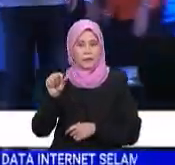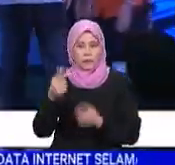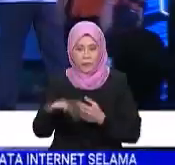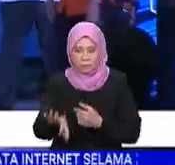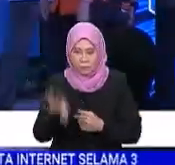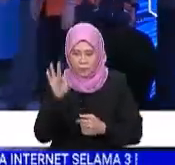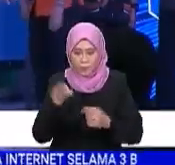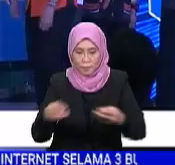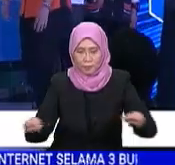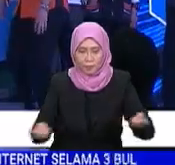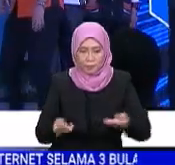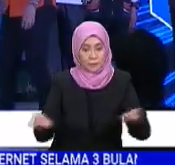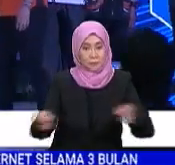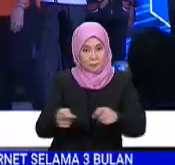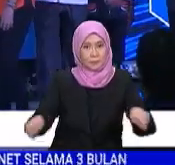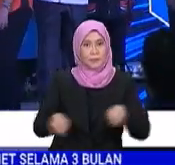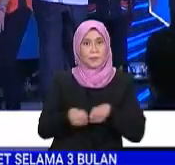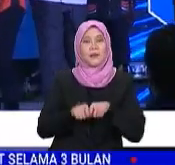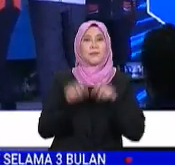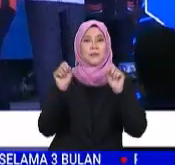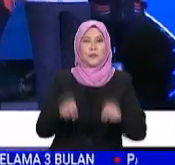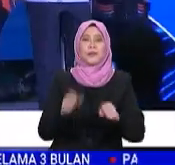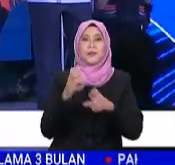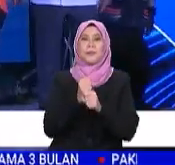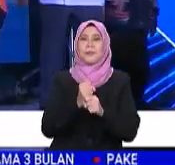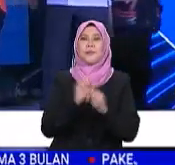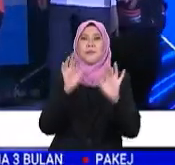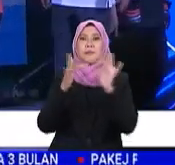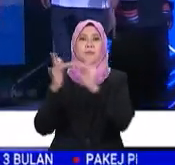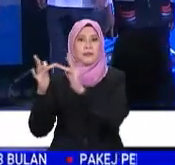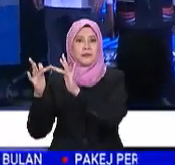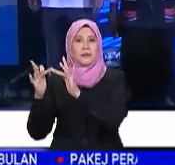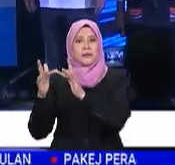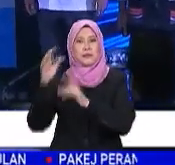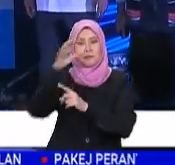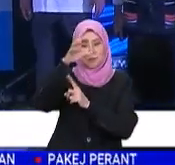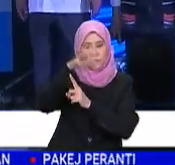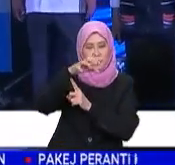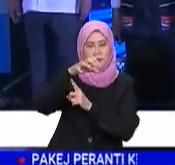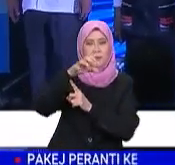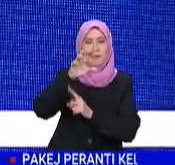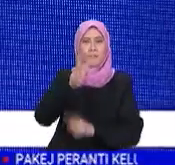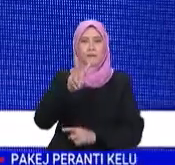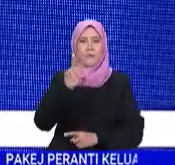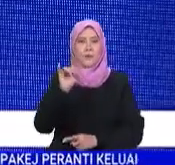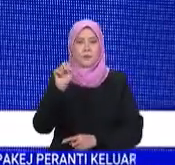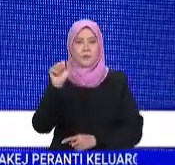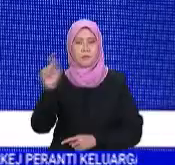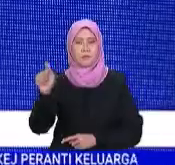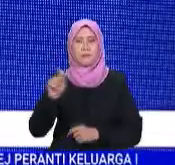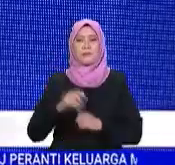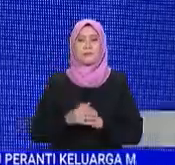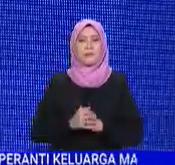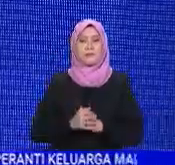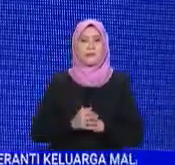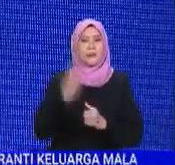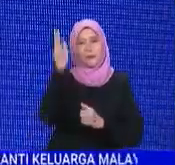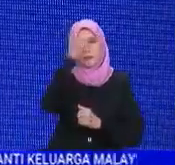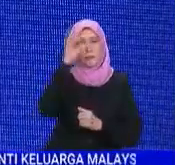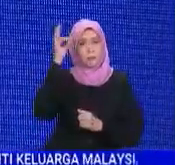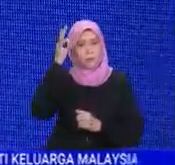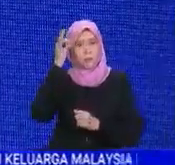dan akan mendapat akses peringatan capaian jalur lebar melalui satelit website tambahnya kerajaan persekutuan tidak